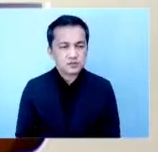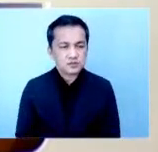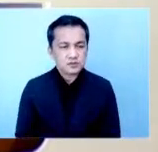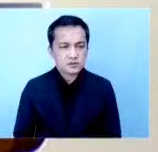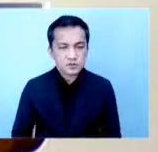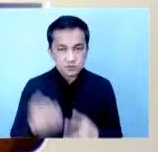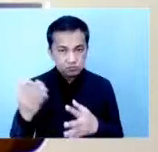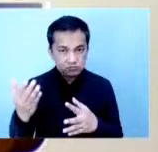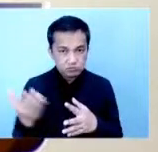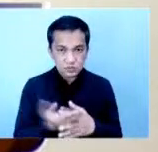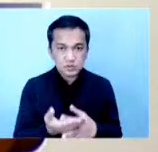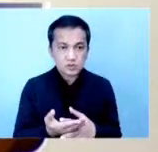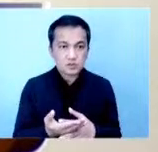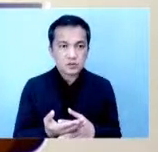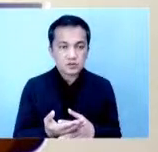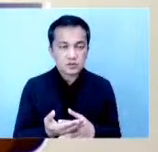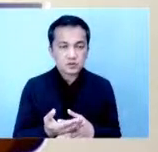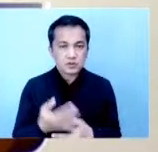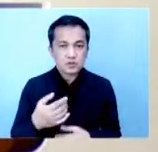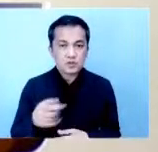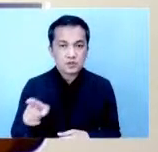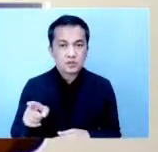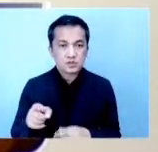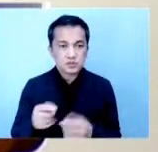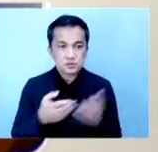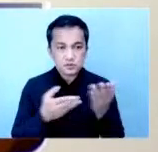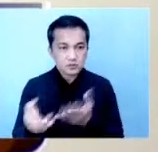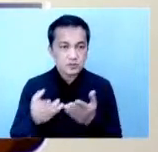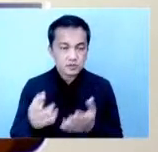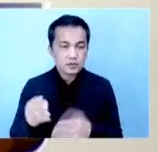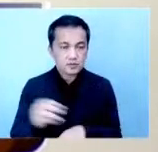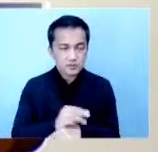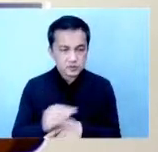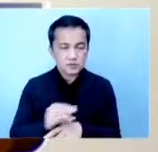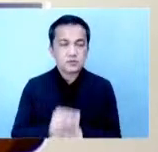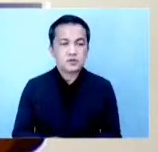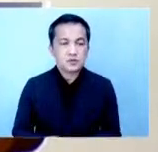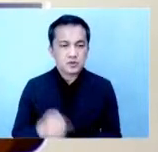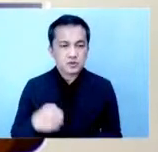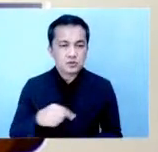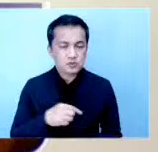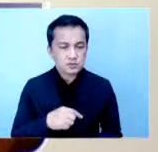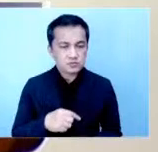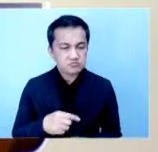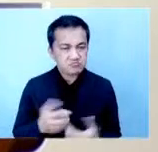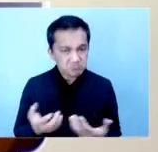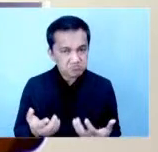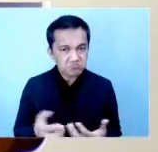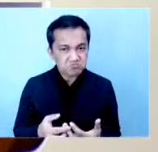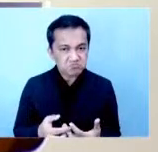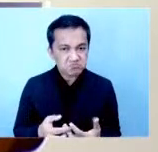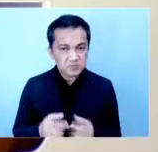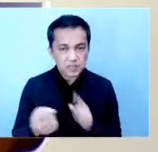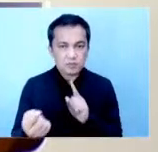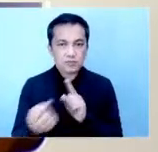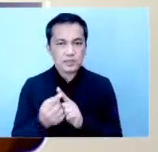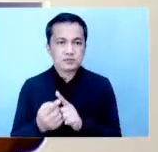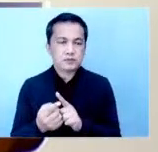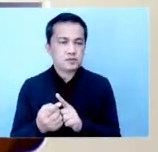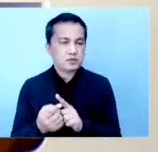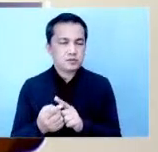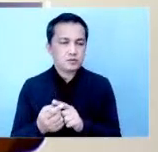interfere, no, with these resupply missions will be met by the Philippines,